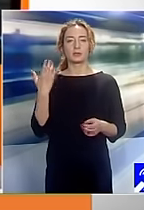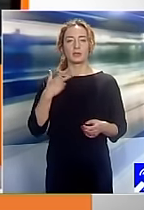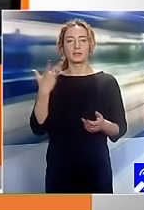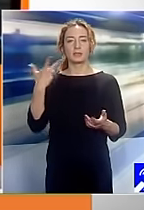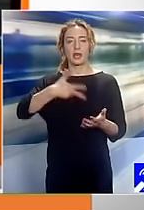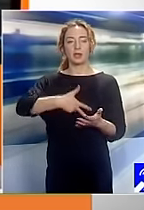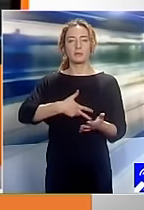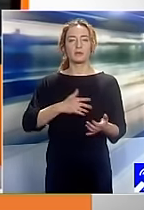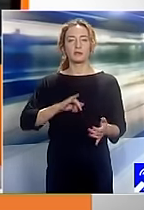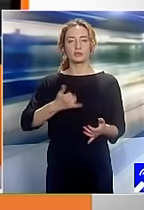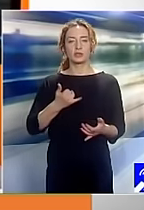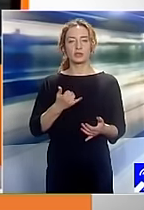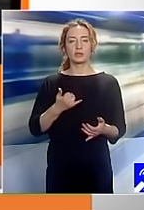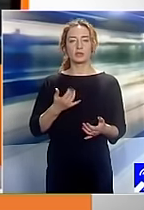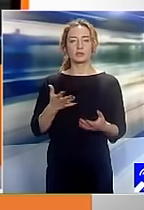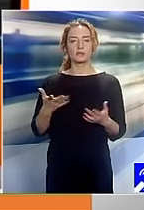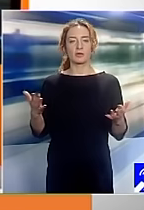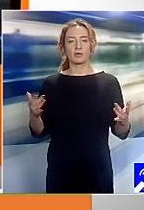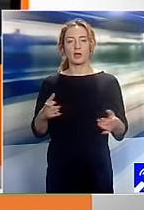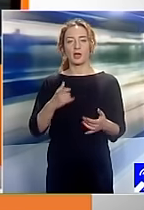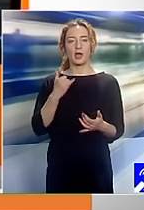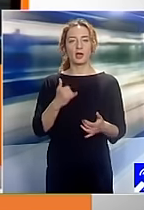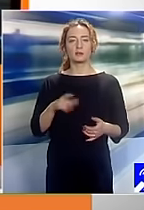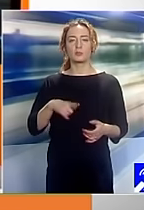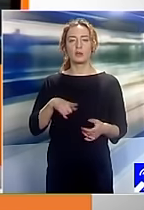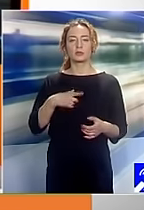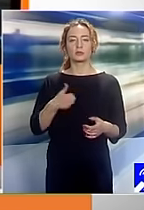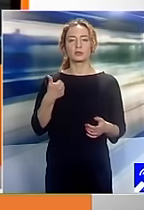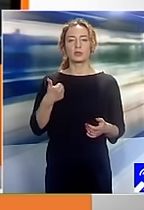3.000 și cea de cazuri. Actualmente avem